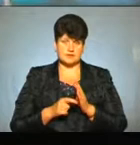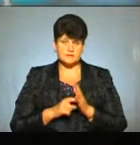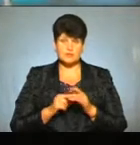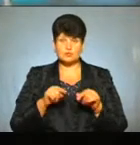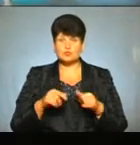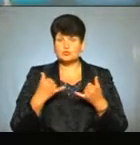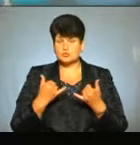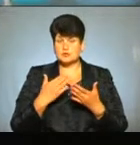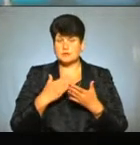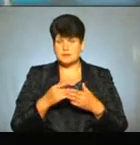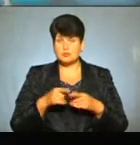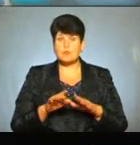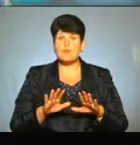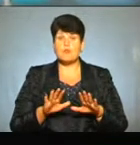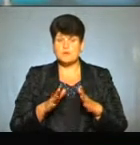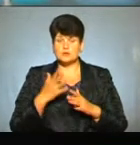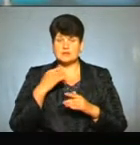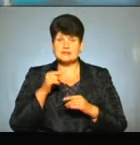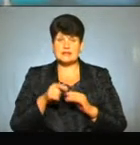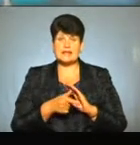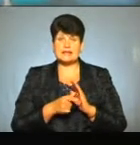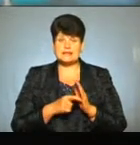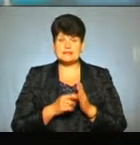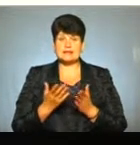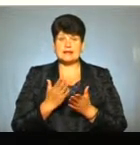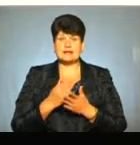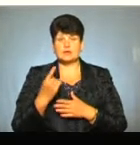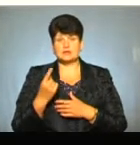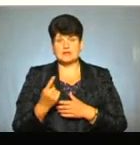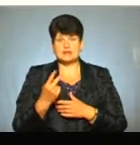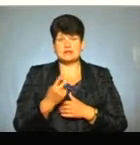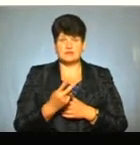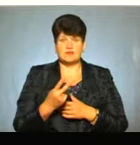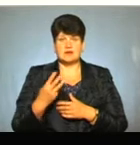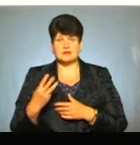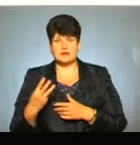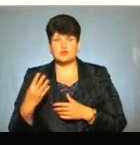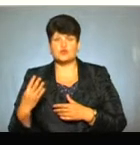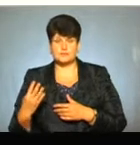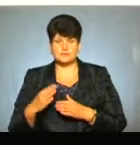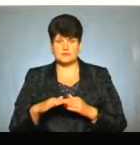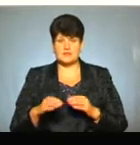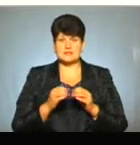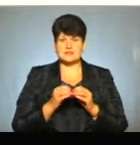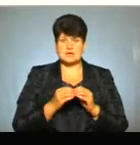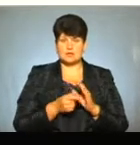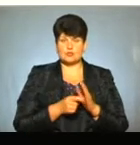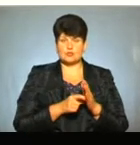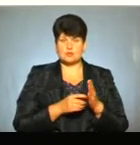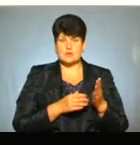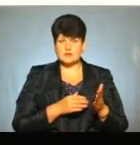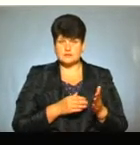і сьогодні маємо той момент, коли з таких класів, де є 1, 2, 3, 4 учні у 10